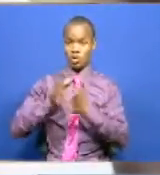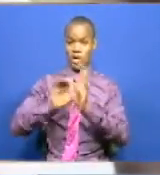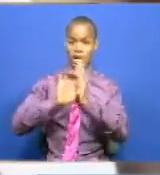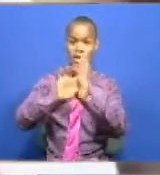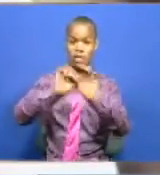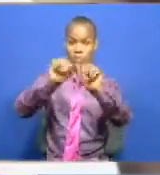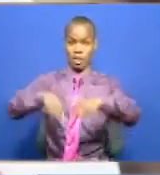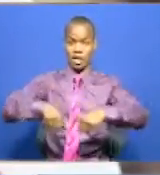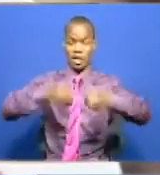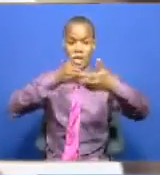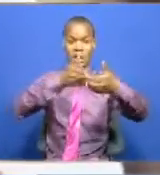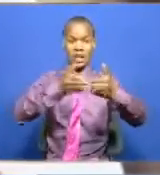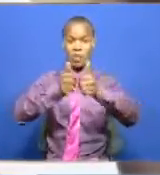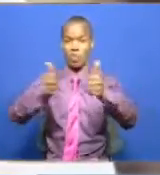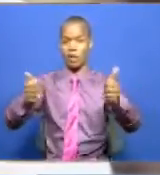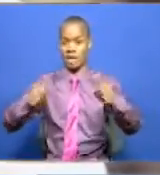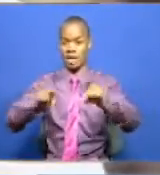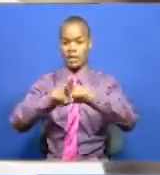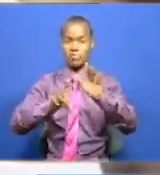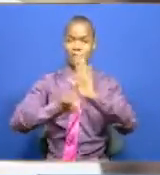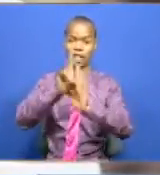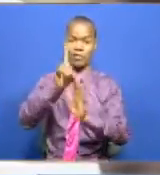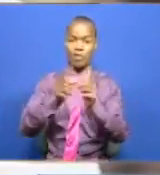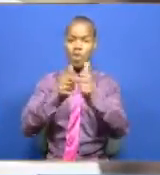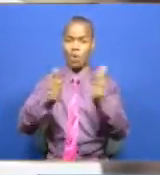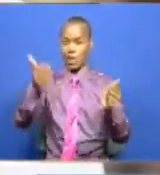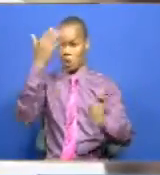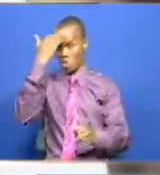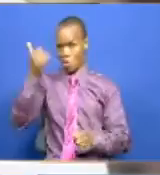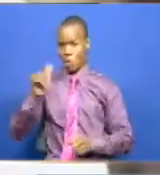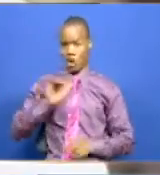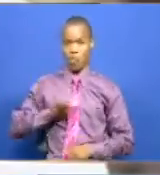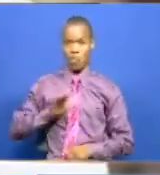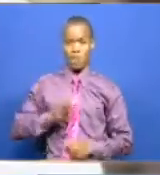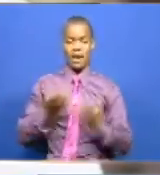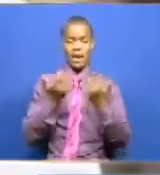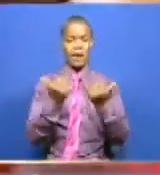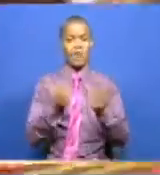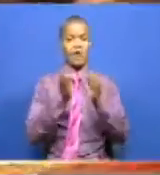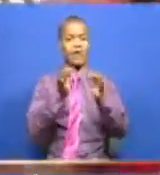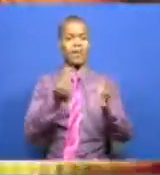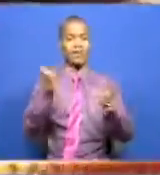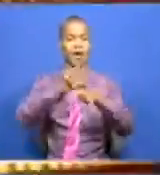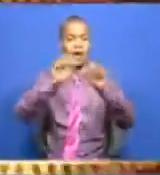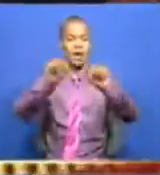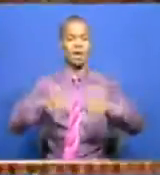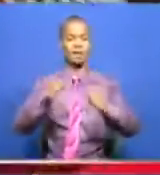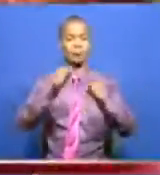Wanatuongoza vizuri, tunaona maendeleo kwa sababu ya wamama. Sasa situongezee hawa ili wawe na nguvu.